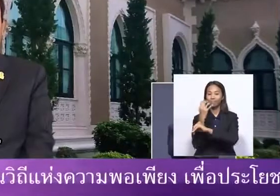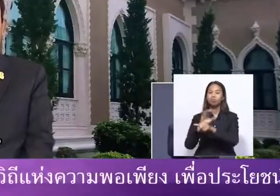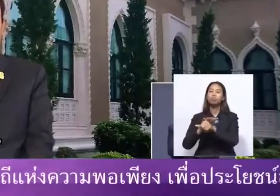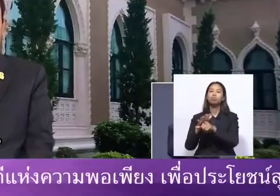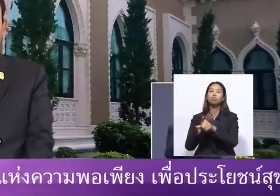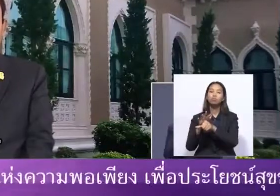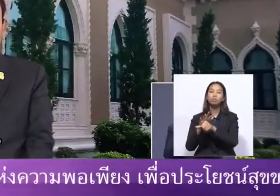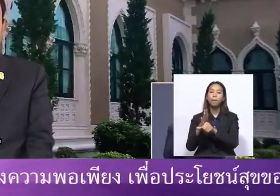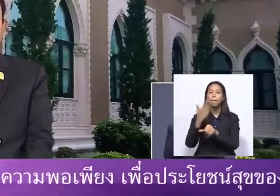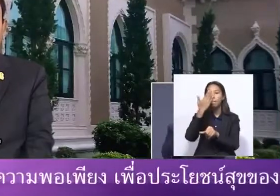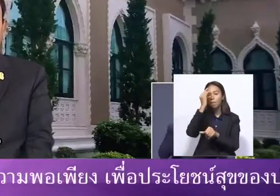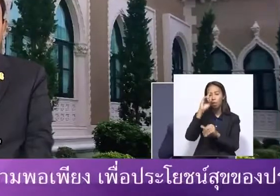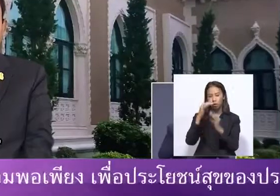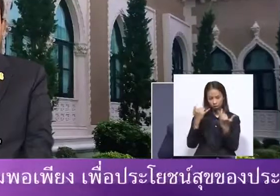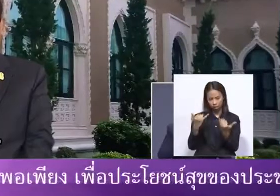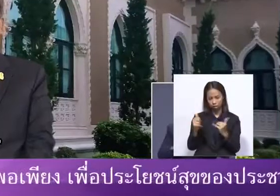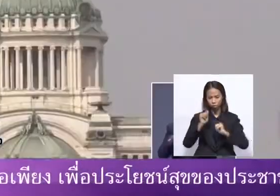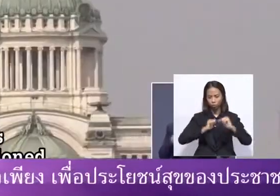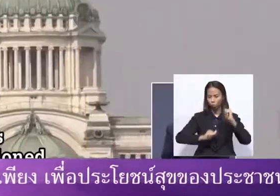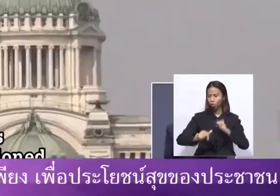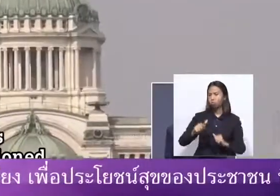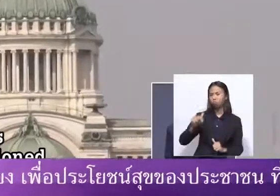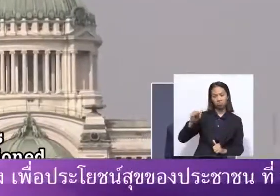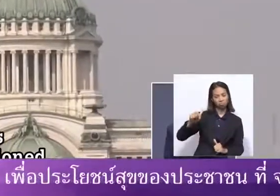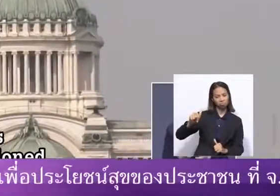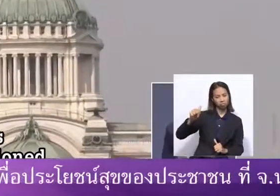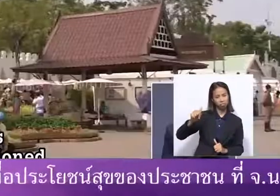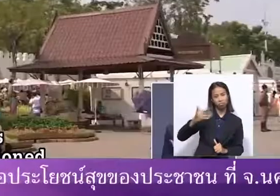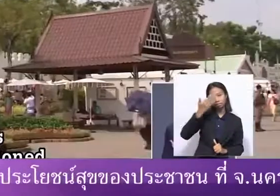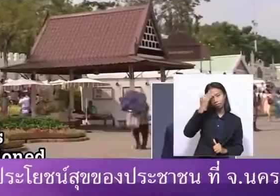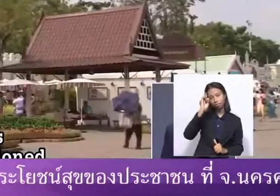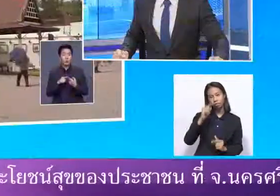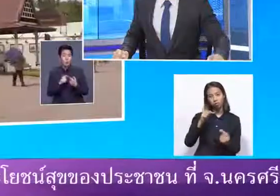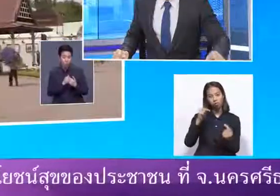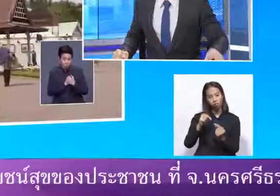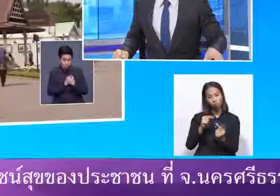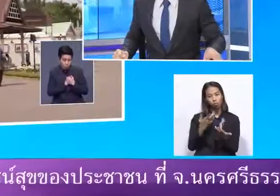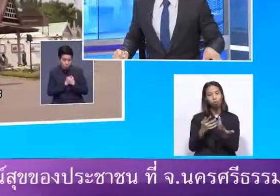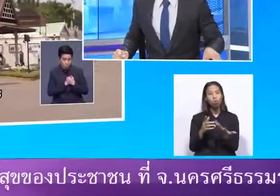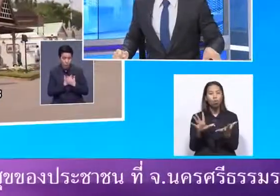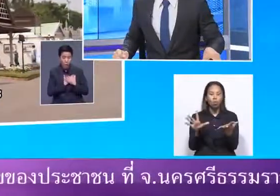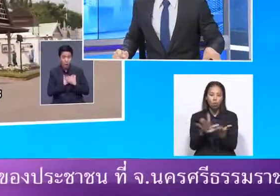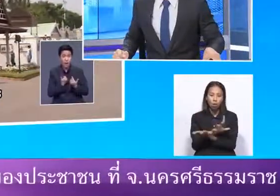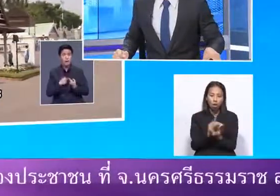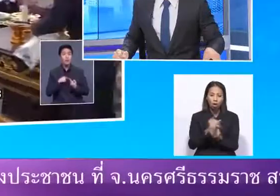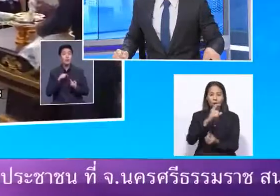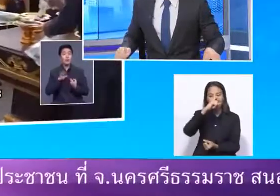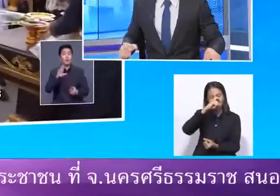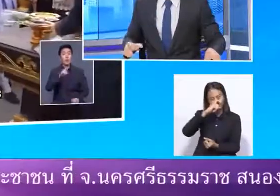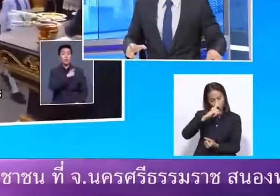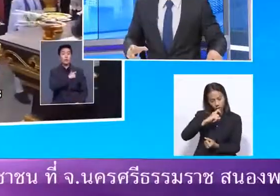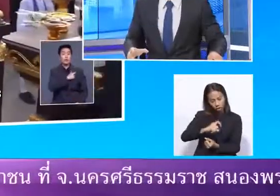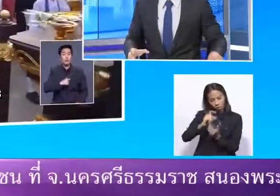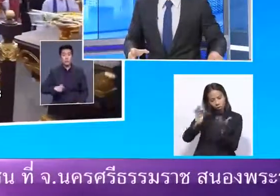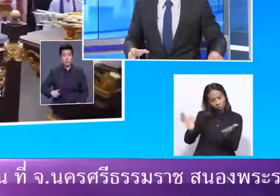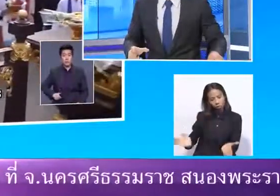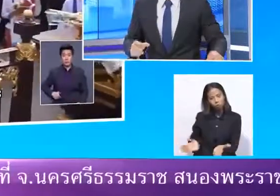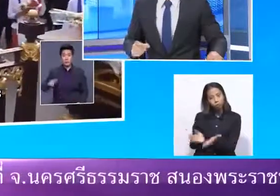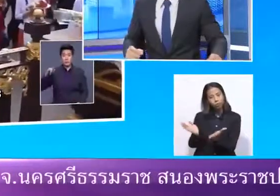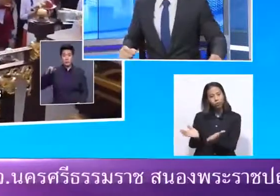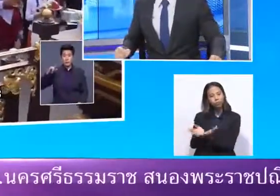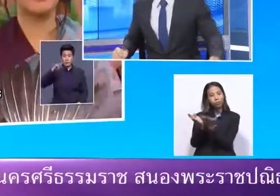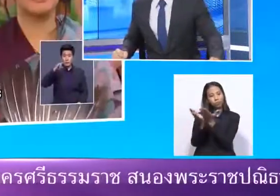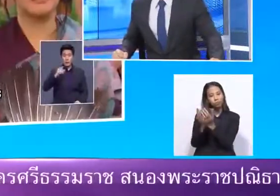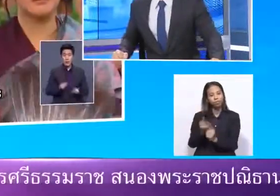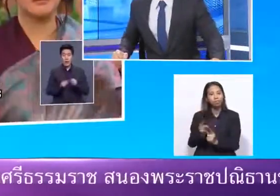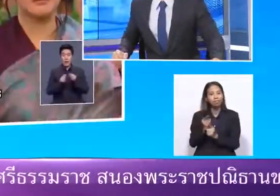วถือเป็นละครที่ดีในช่วงเวลานี้นะครับซึ่งสอดคล้องกับการรักษาสืบสานต่อยอดความเป็นไทยนะครับในรูปแบบไทยนิยมต